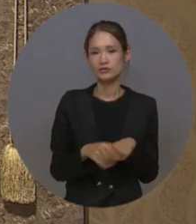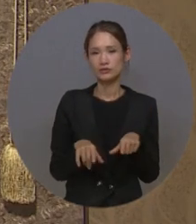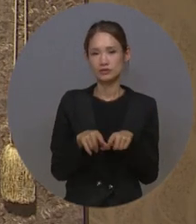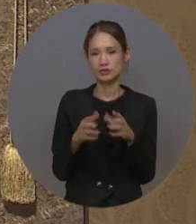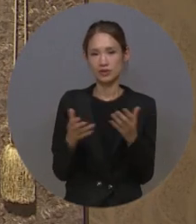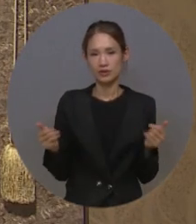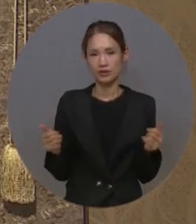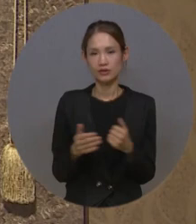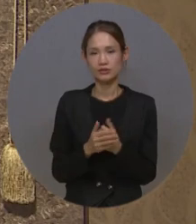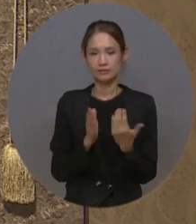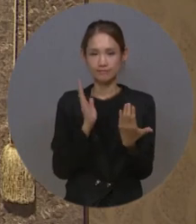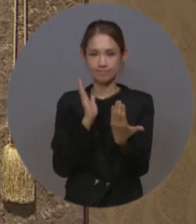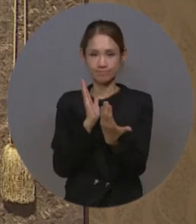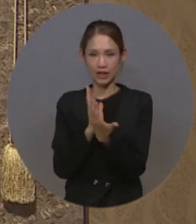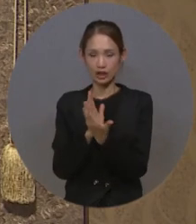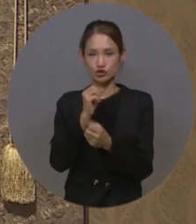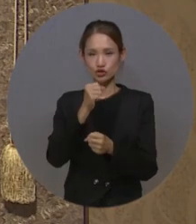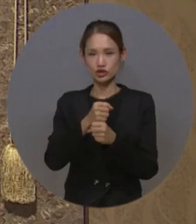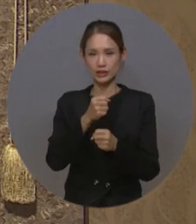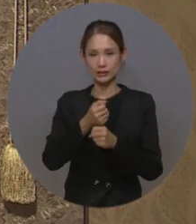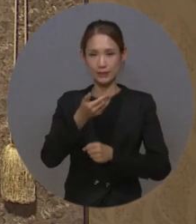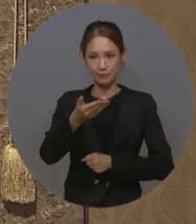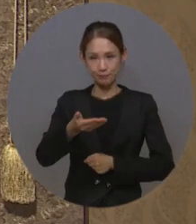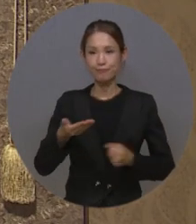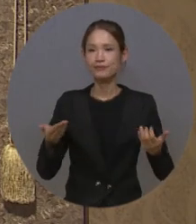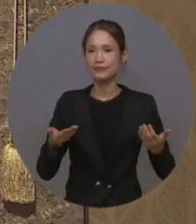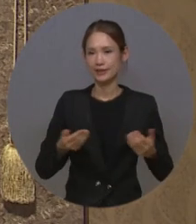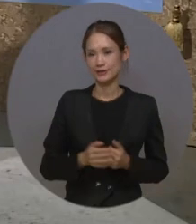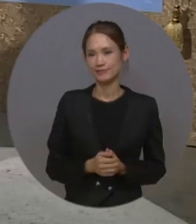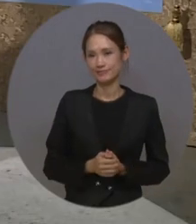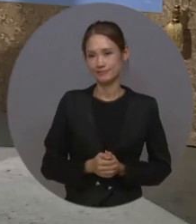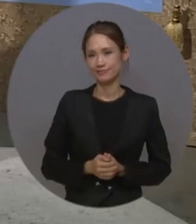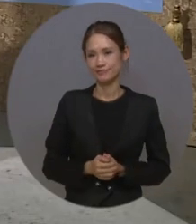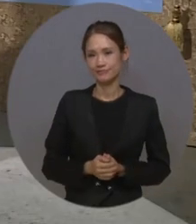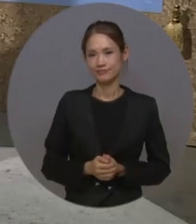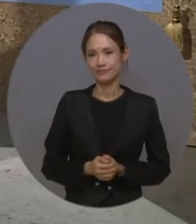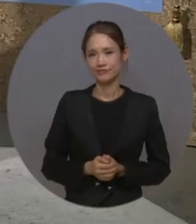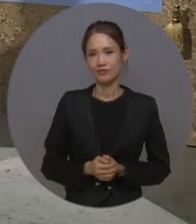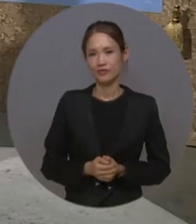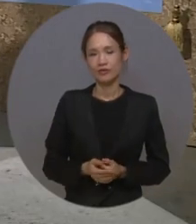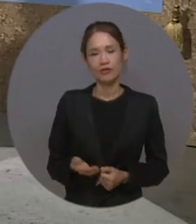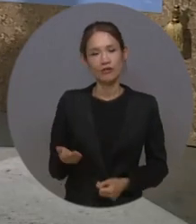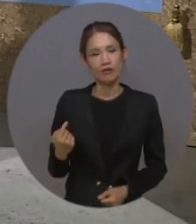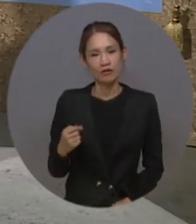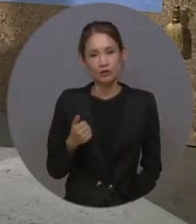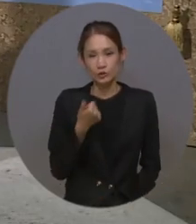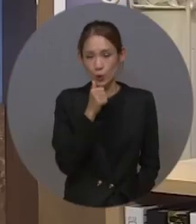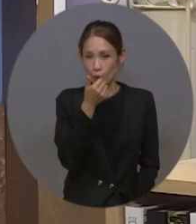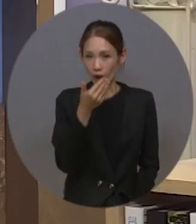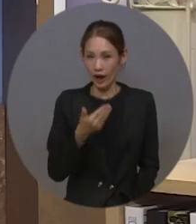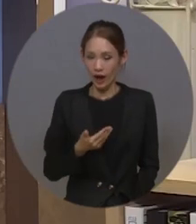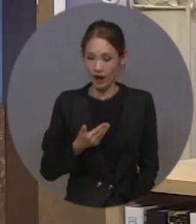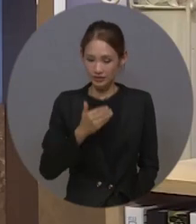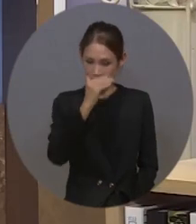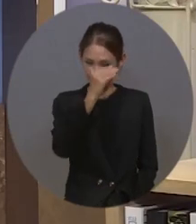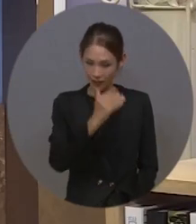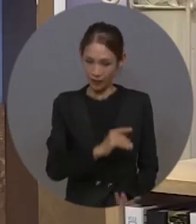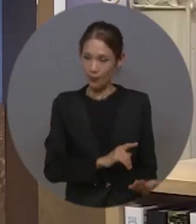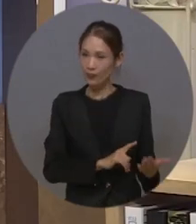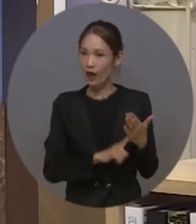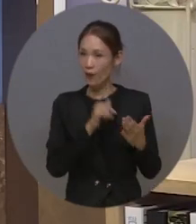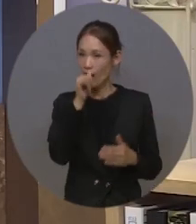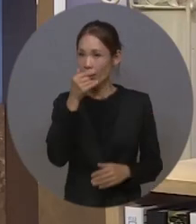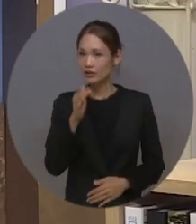일반인들에게 맞춤 제작을 해주는 일을 하고 있죠. 네. 근데 이제 아까 이 소개의 내용 중에 잠깐